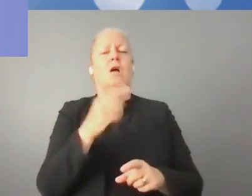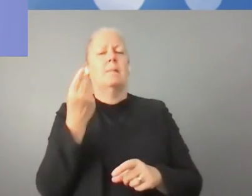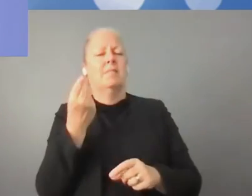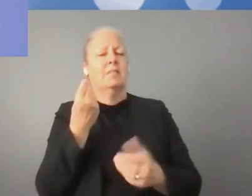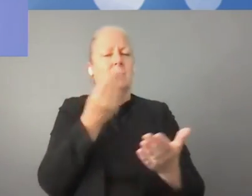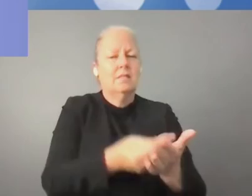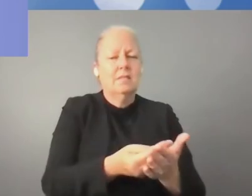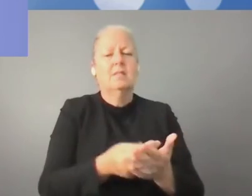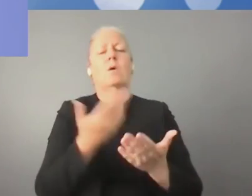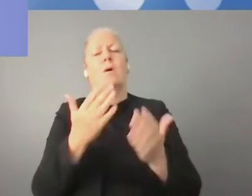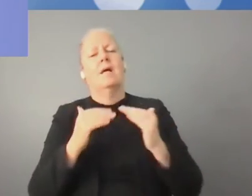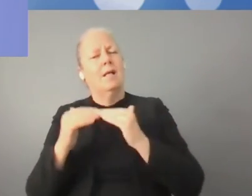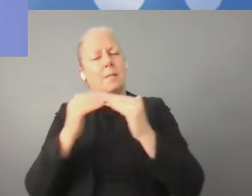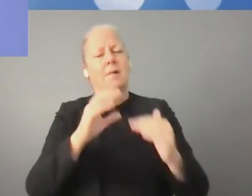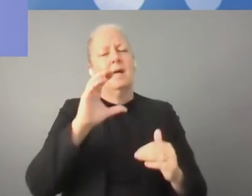бумаг.